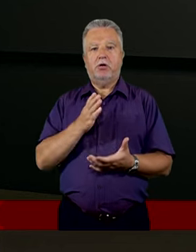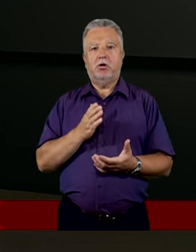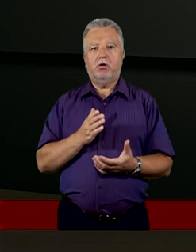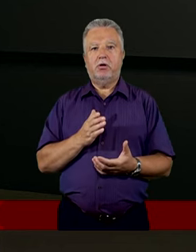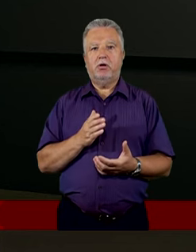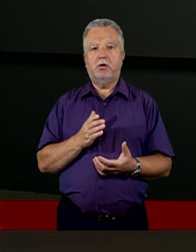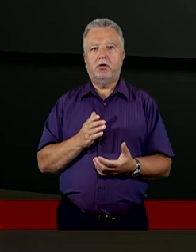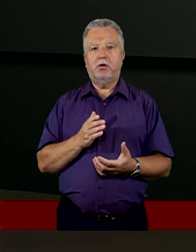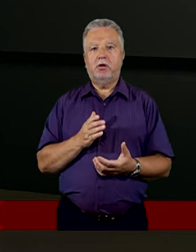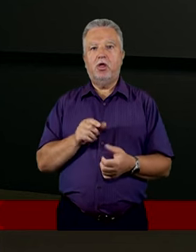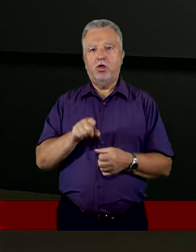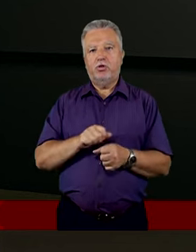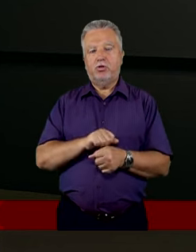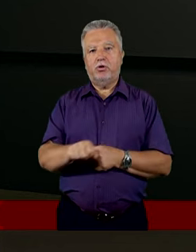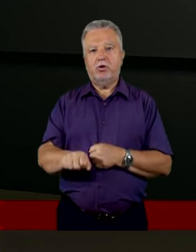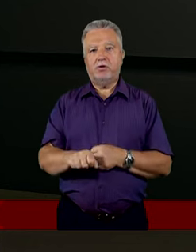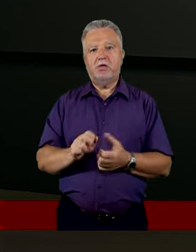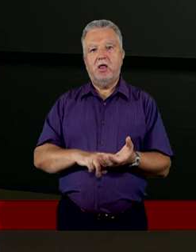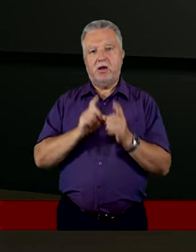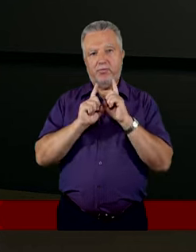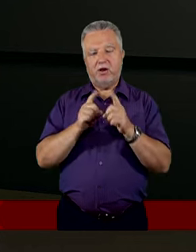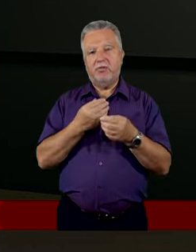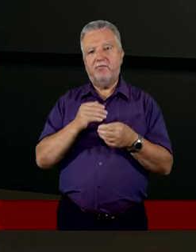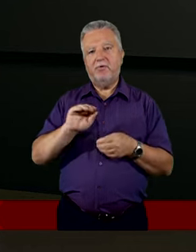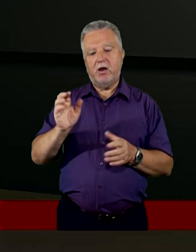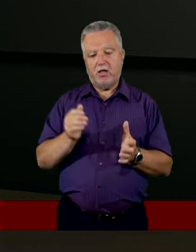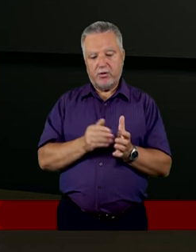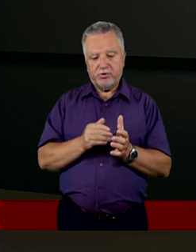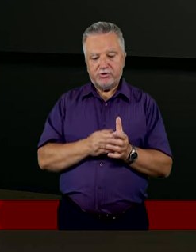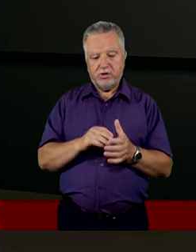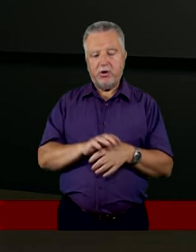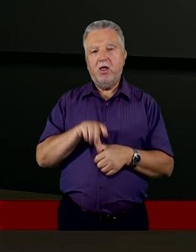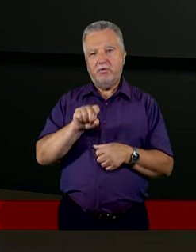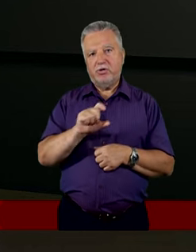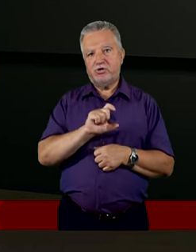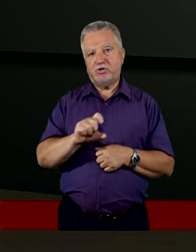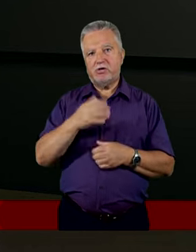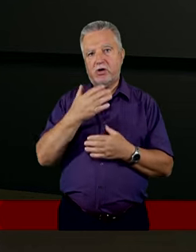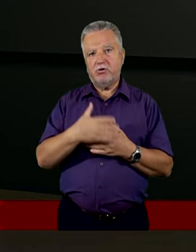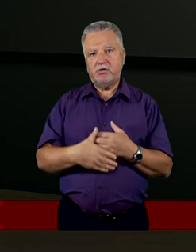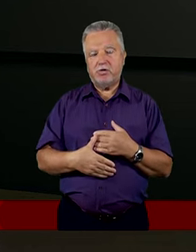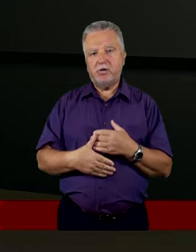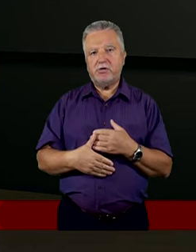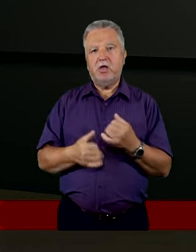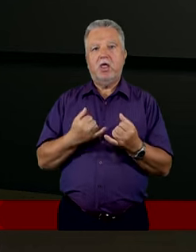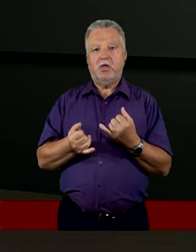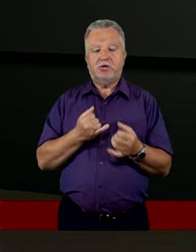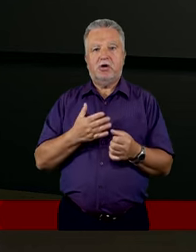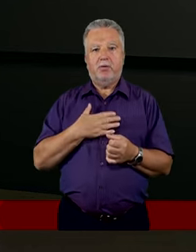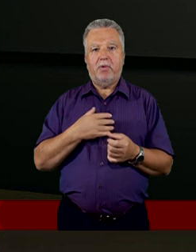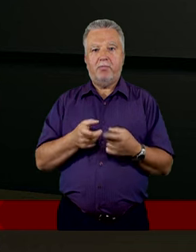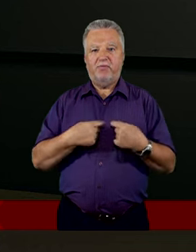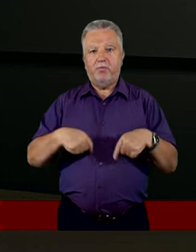tylko to jest naprawdę wielka potrzeba, zwłaszcza w tych czasach ostatecznych. I jeżeli